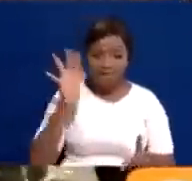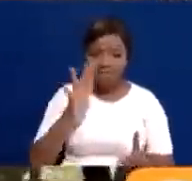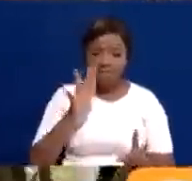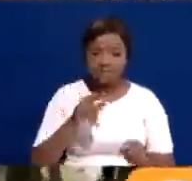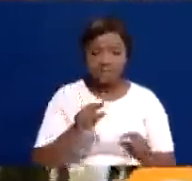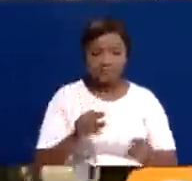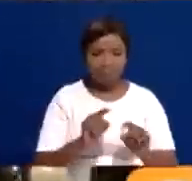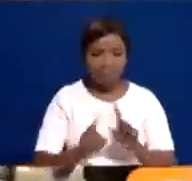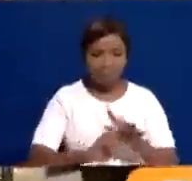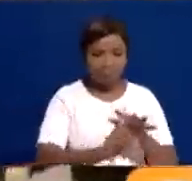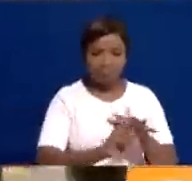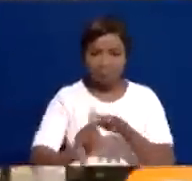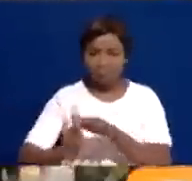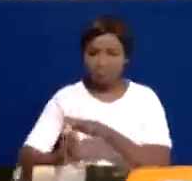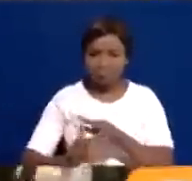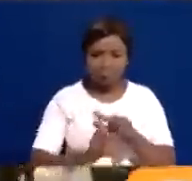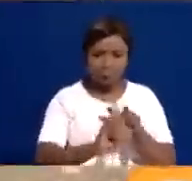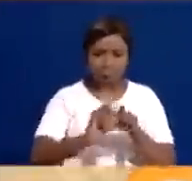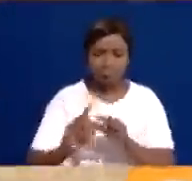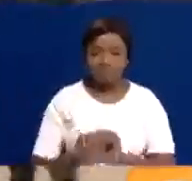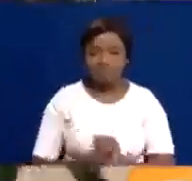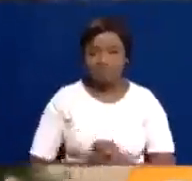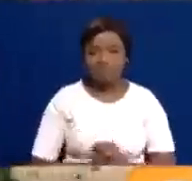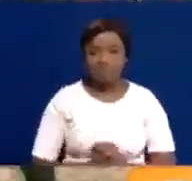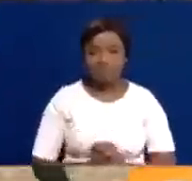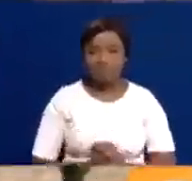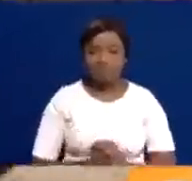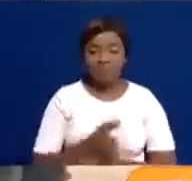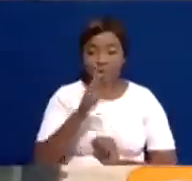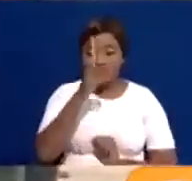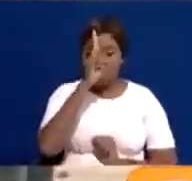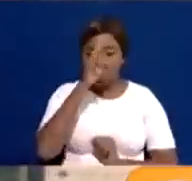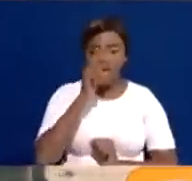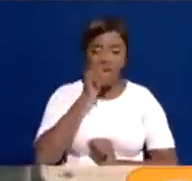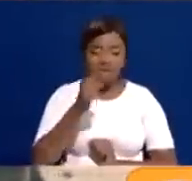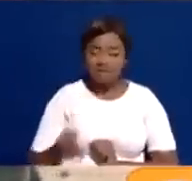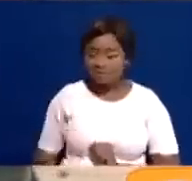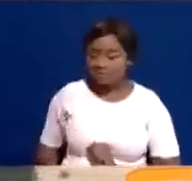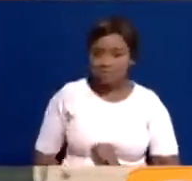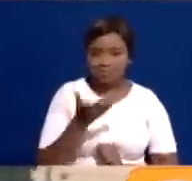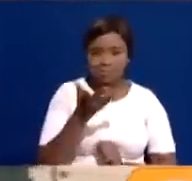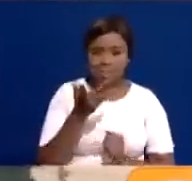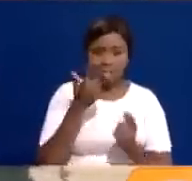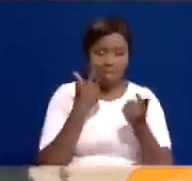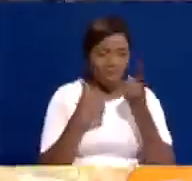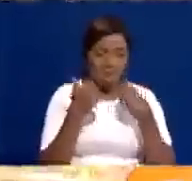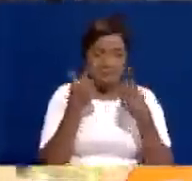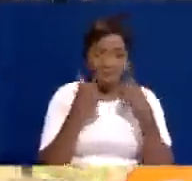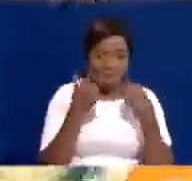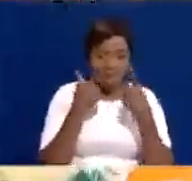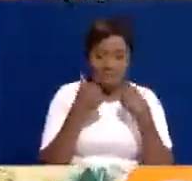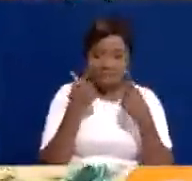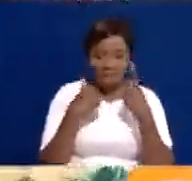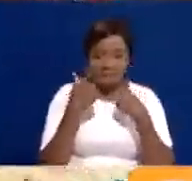waliowazuilia. Hapa ikawa mwenye nguvu mpishe. Polisi wakitumia vitoa machozi, huku